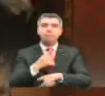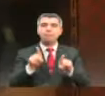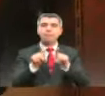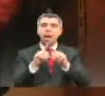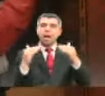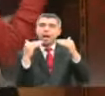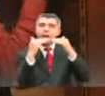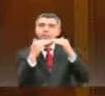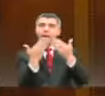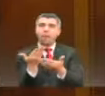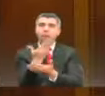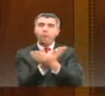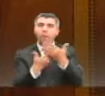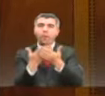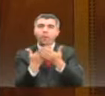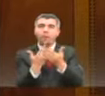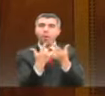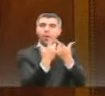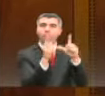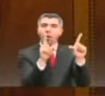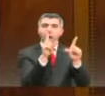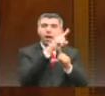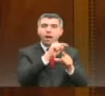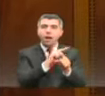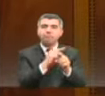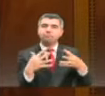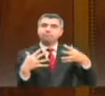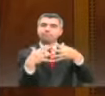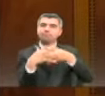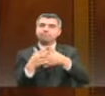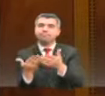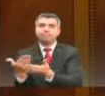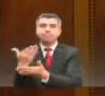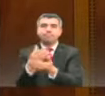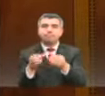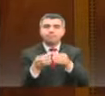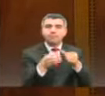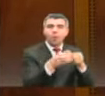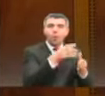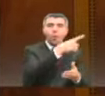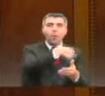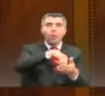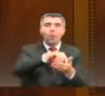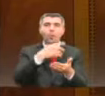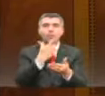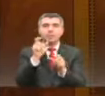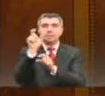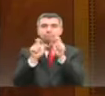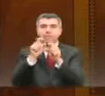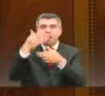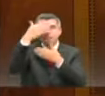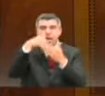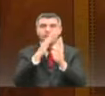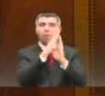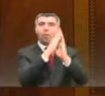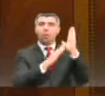بالحقوق والحريات في ظل التضامن بين مختلف فئات الشعب المغربي وبين مختلف جهة